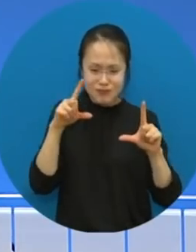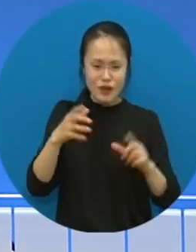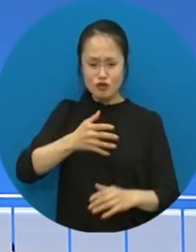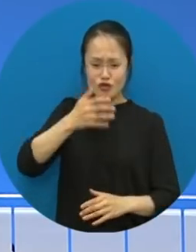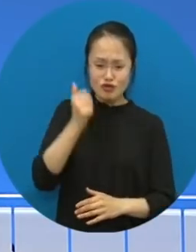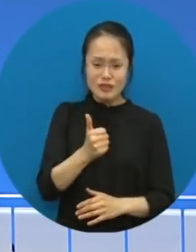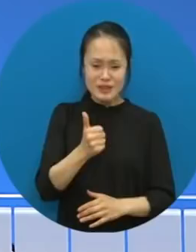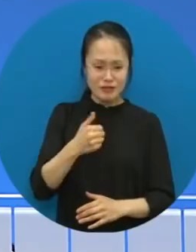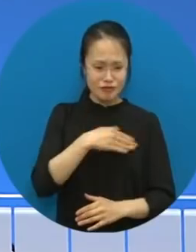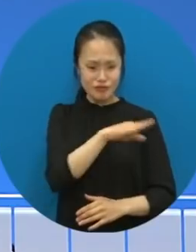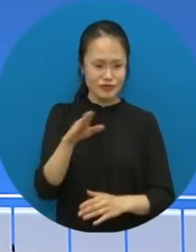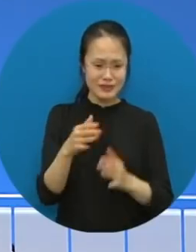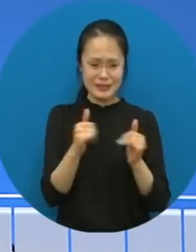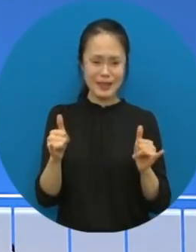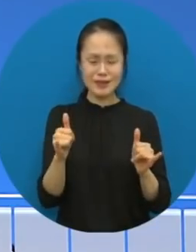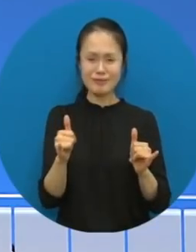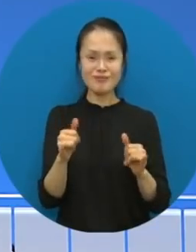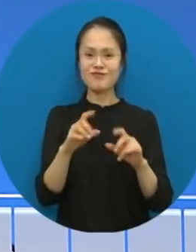오직 예수 그리스도만.